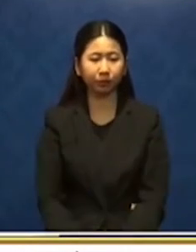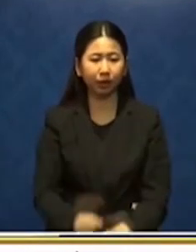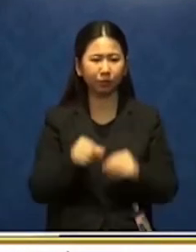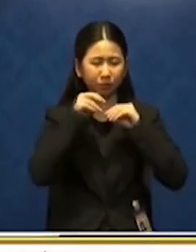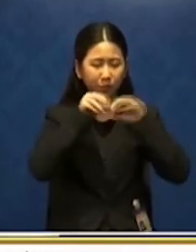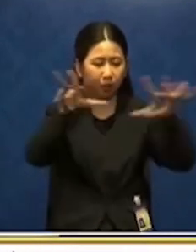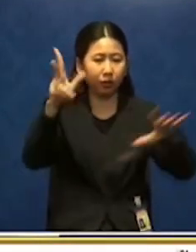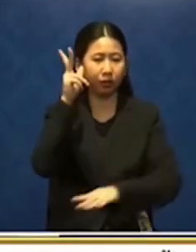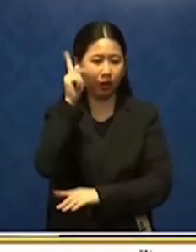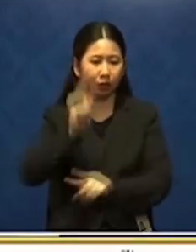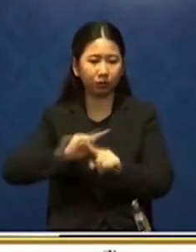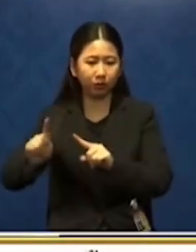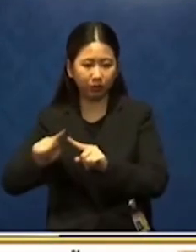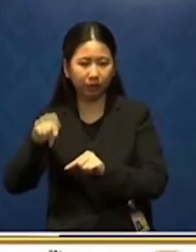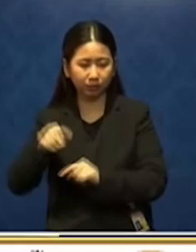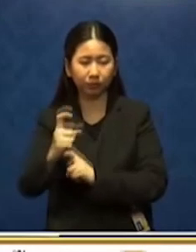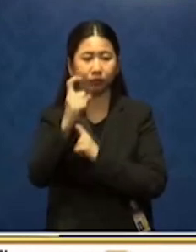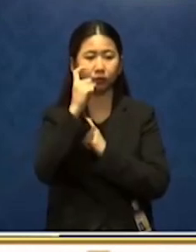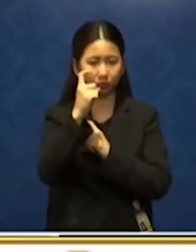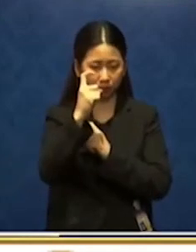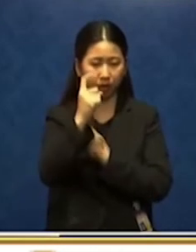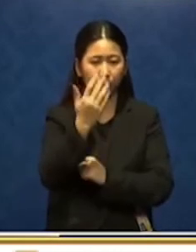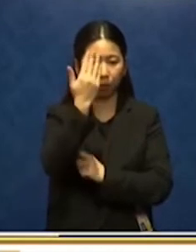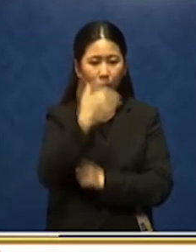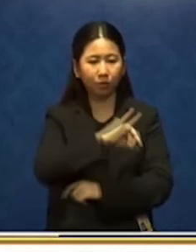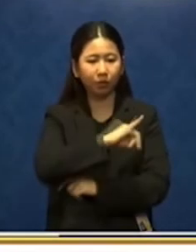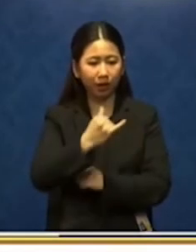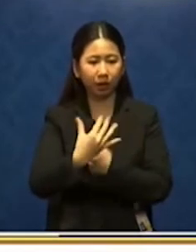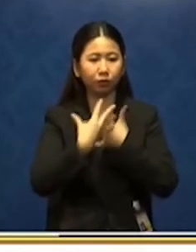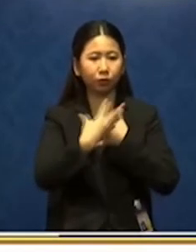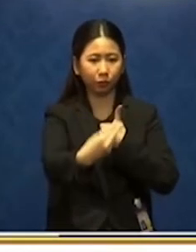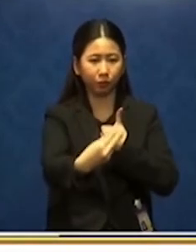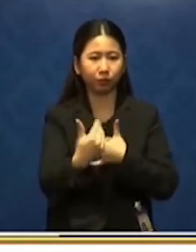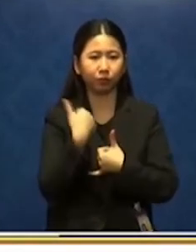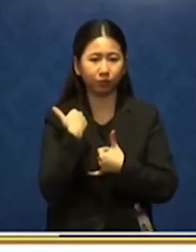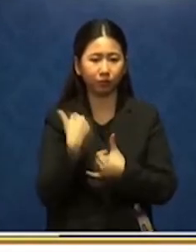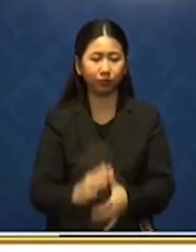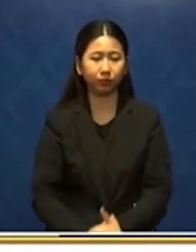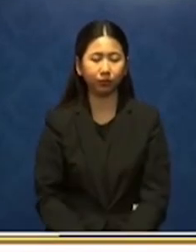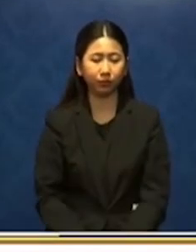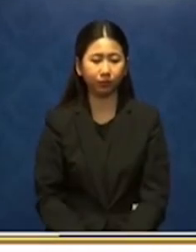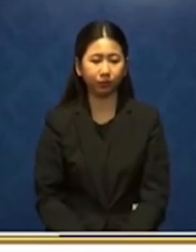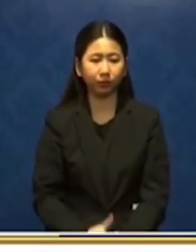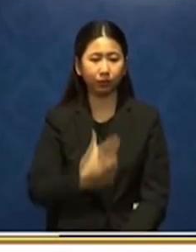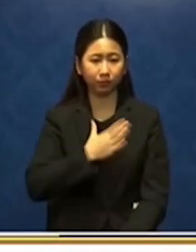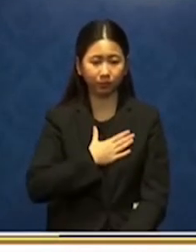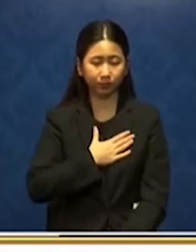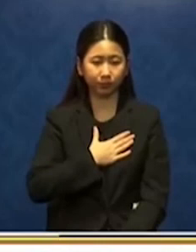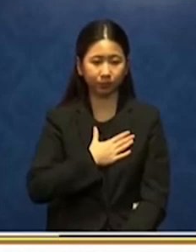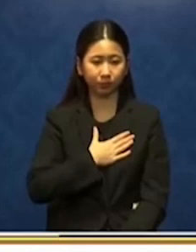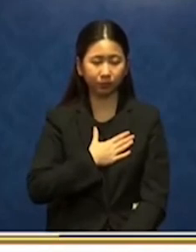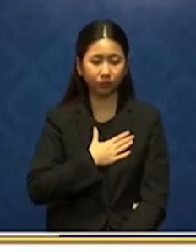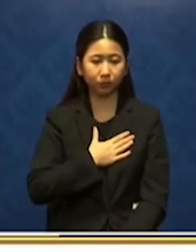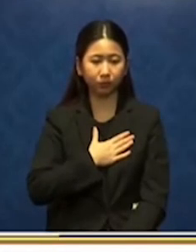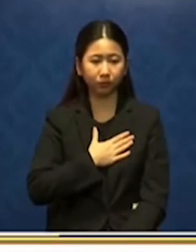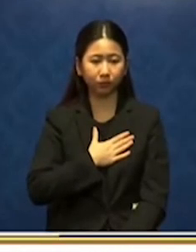ข่าวในลักษณะดังกล่าวนั้นมีความสุ่มเสี่ยงที่อาจจะเกิดพฤติกรรมเลียนแบบดังนั้นครับท่านประธานผมอยากจะหารือท่านประธานผ่านไปยังหน่วยงานที่